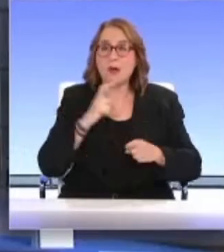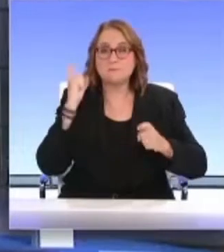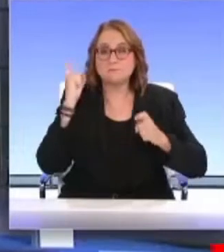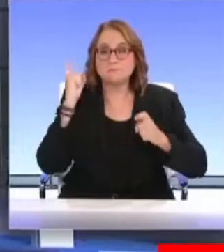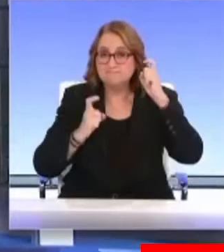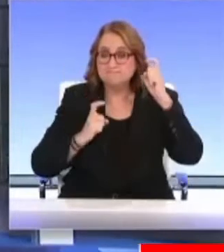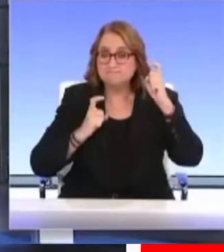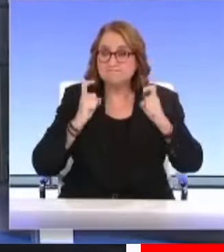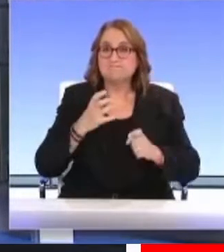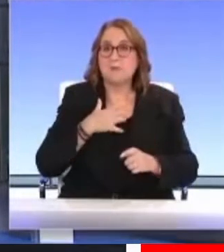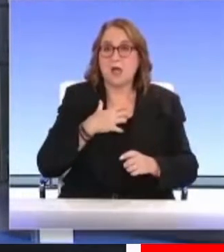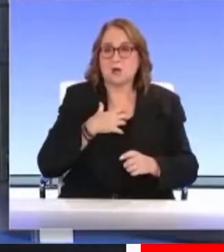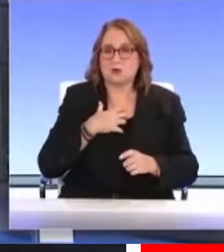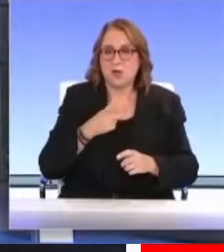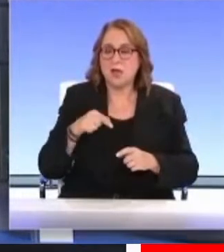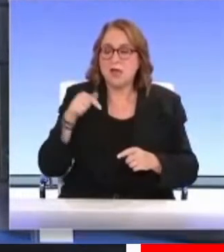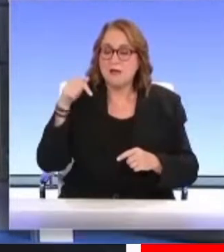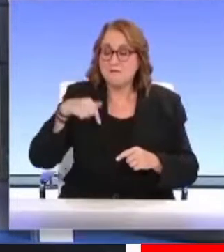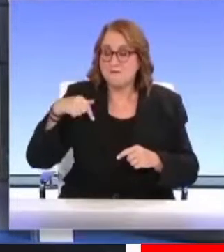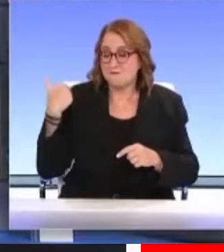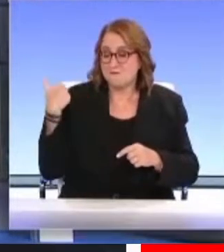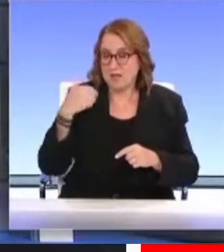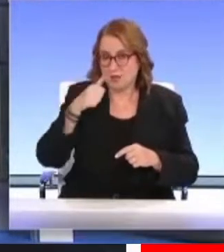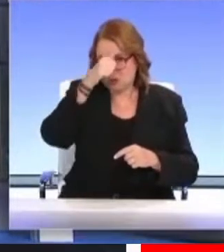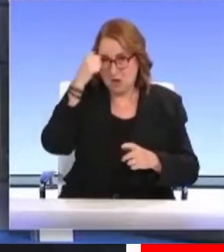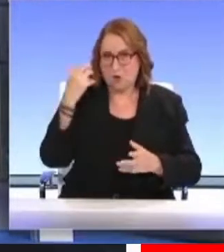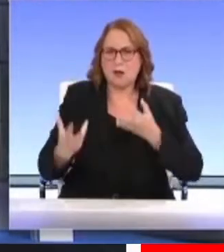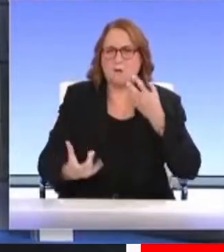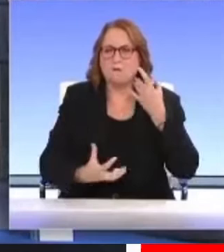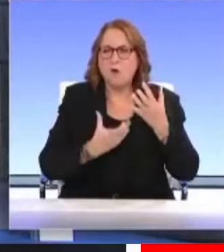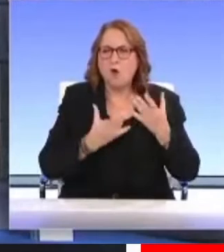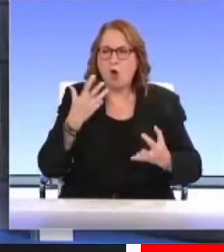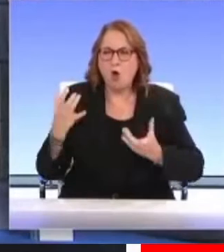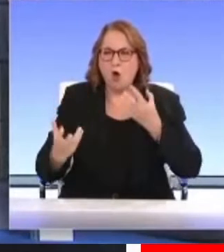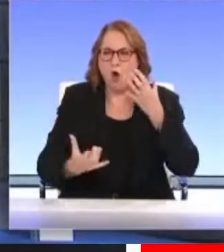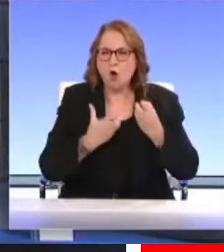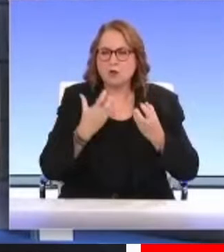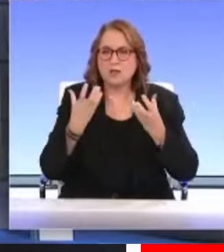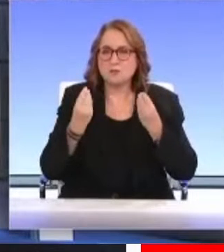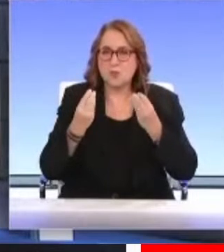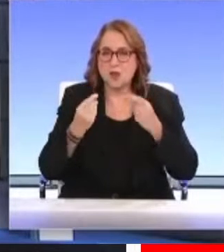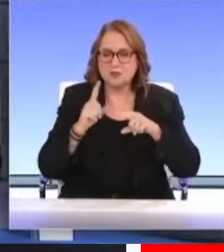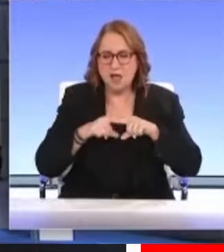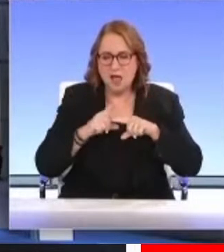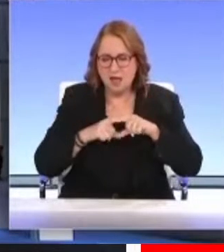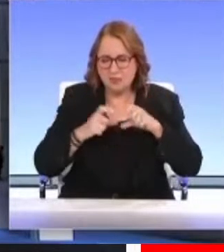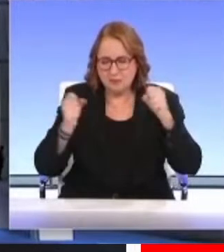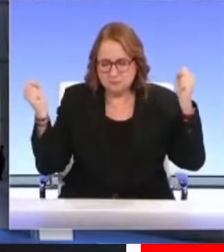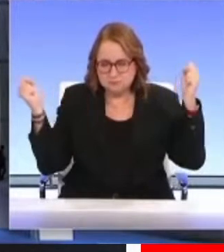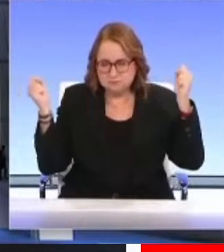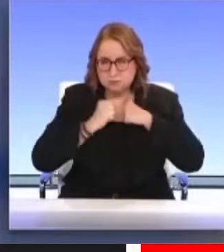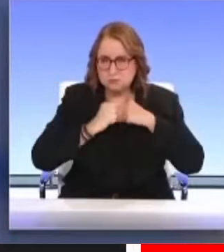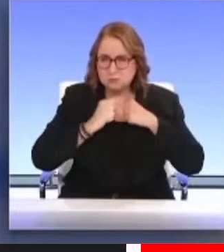Πολλαπλά μηνύματα για την ασφάλεια στην Ανατολική Μεσόγειο, την ανάγκη δράση για την κλιματική αλλαγή, την αντιμετώπιση ενός μεταναστευτικού κύματος από το Αφγανιστάν και την προστασία